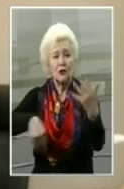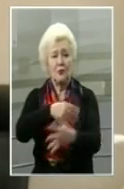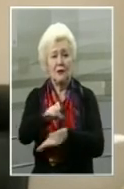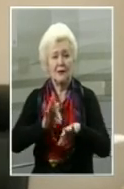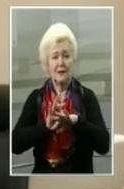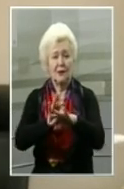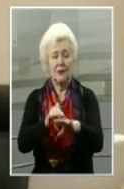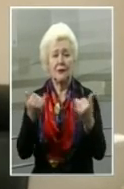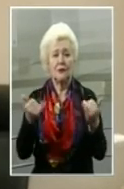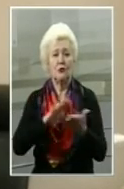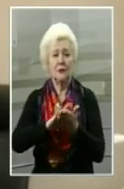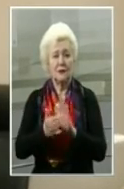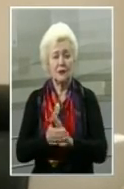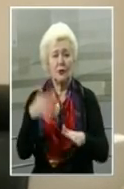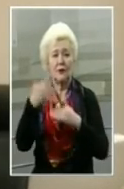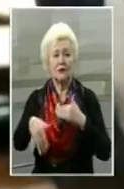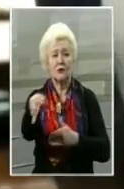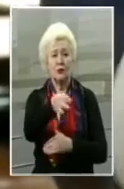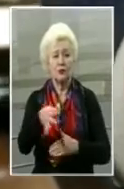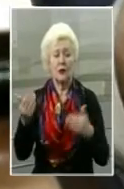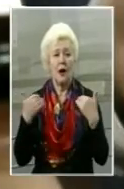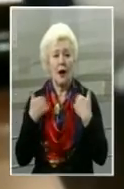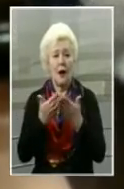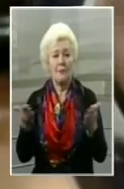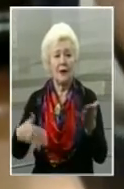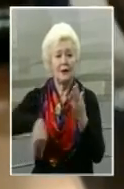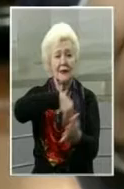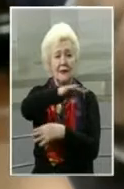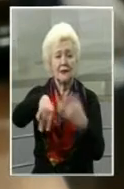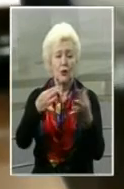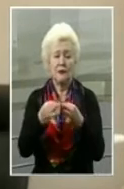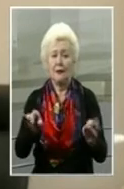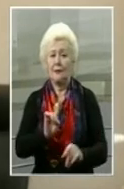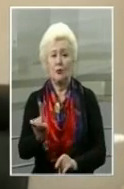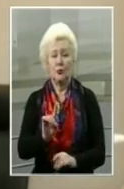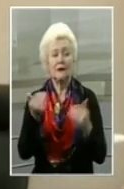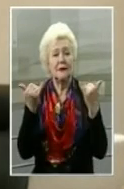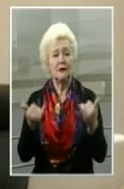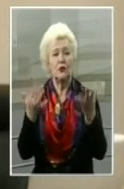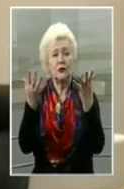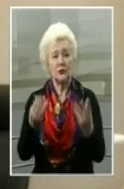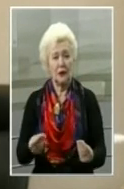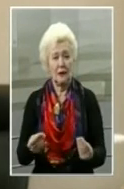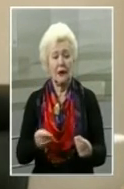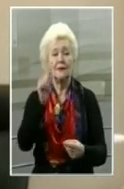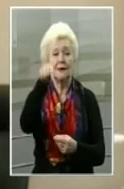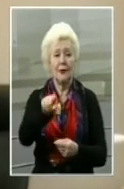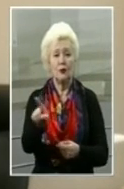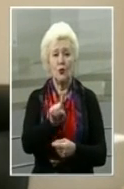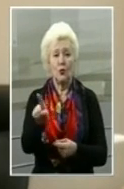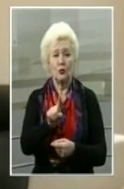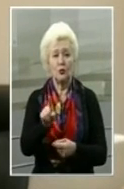дестабілізації сьогодні ситуації в Херсонській області, а ми дестабілізацію не допустимо. На сьогоднішній день для того,